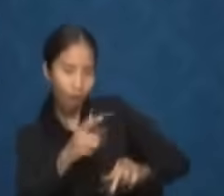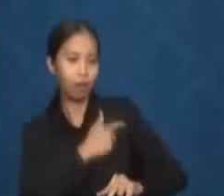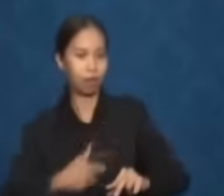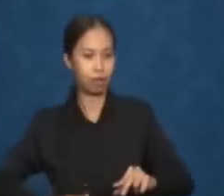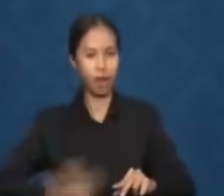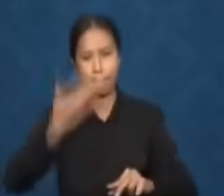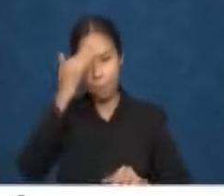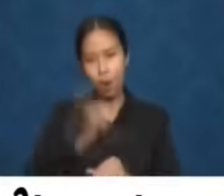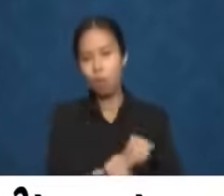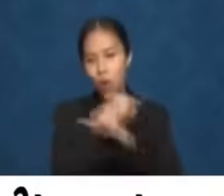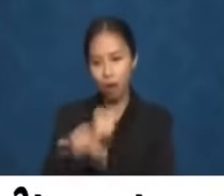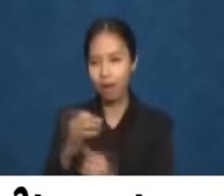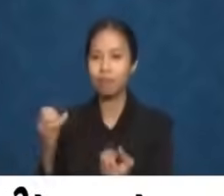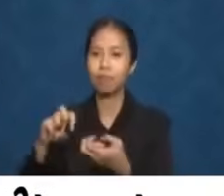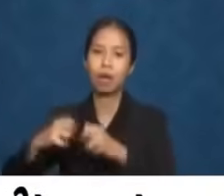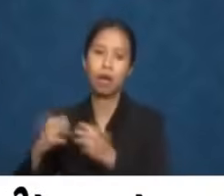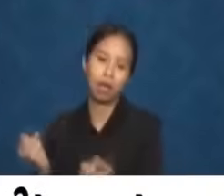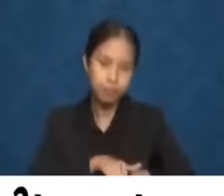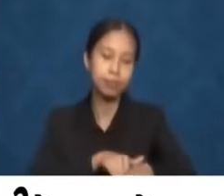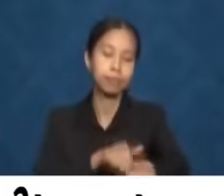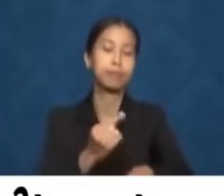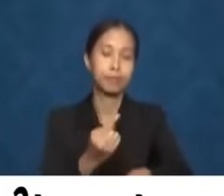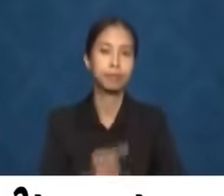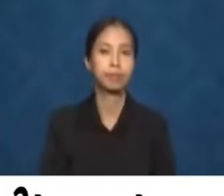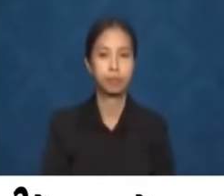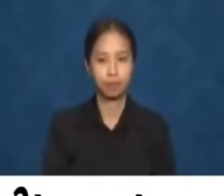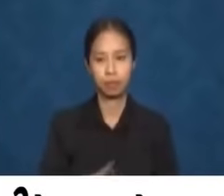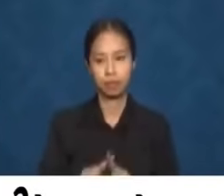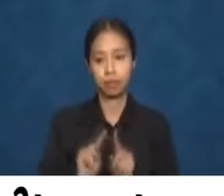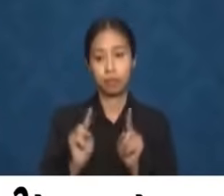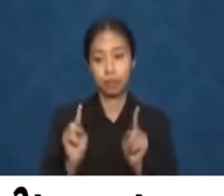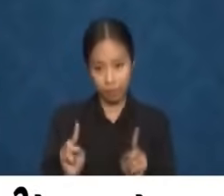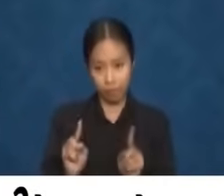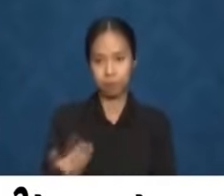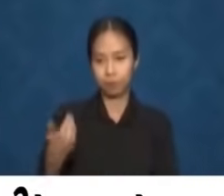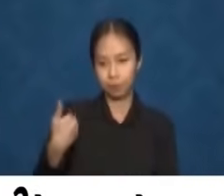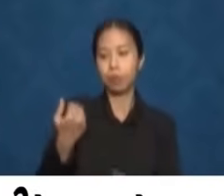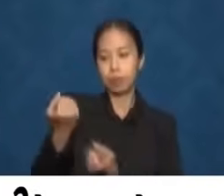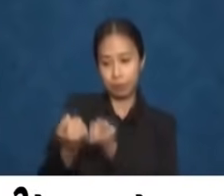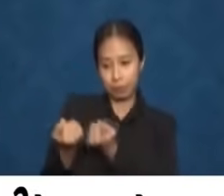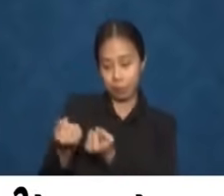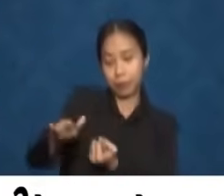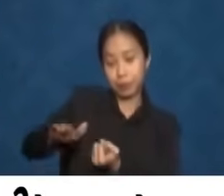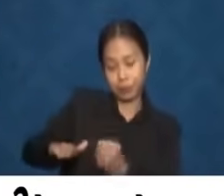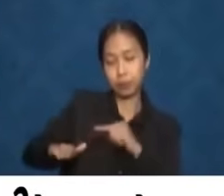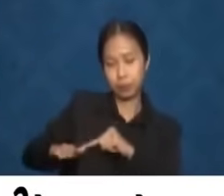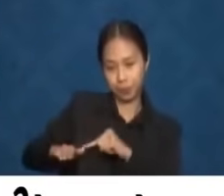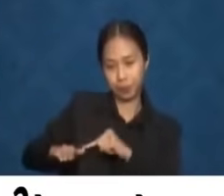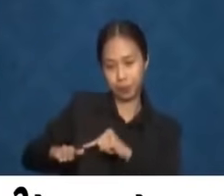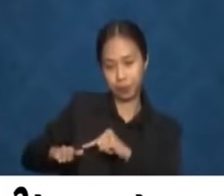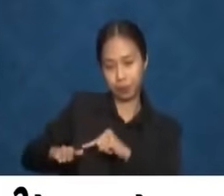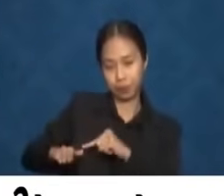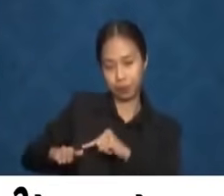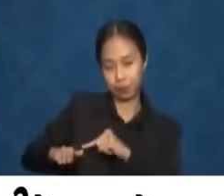ต่อการสัญจรของพี่น้องประชาชนแต่ปรากฏว่ามีรถคันหนึ่งครับของผู้ก่อเ